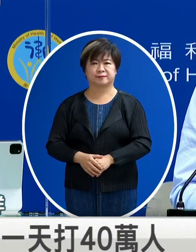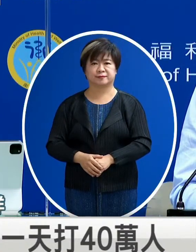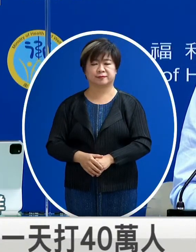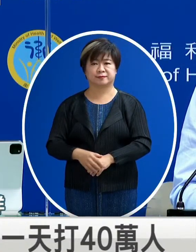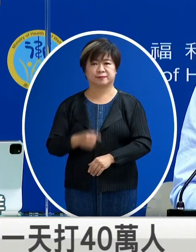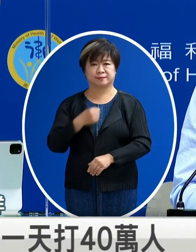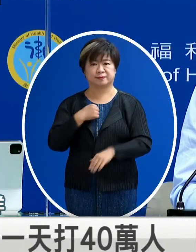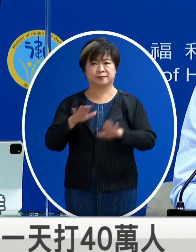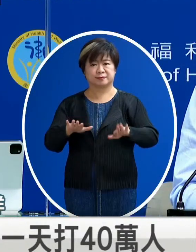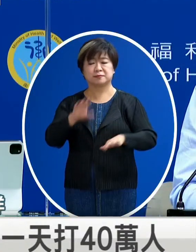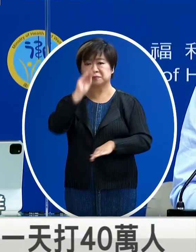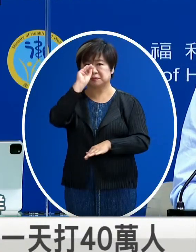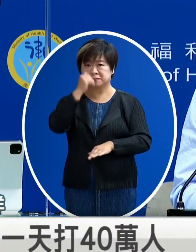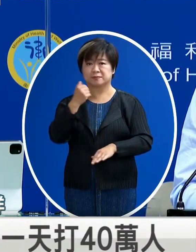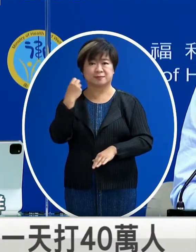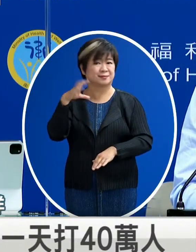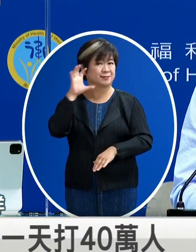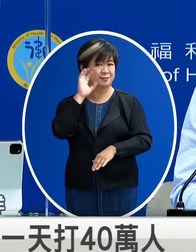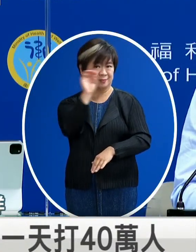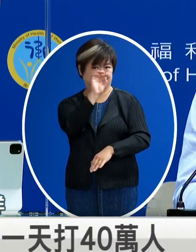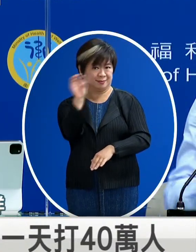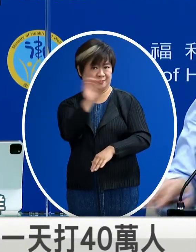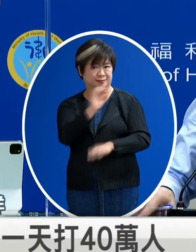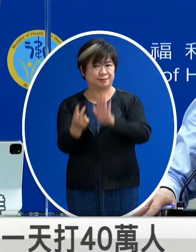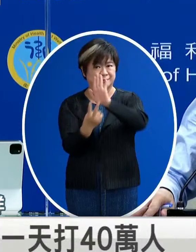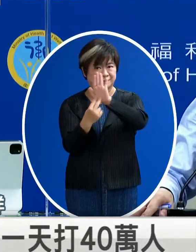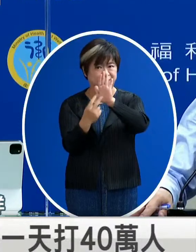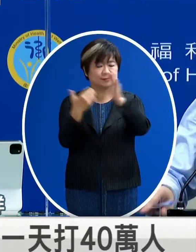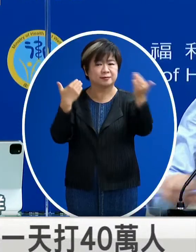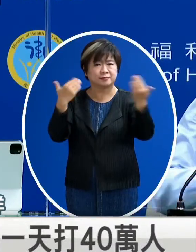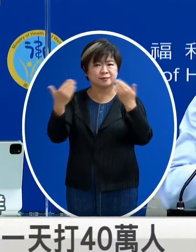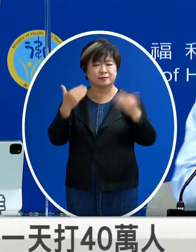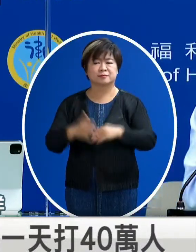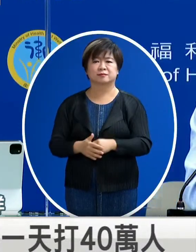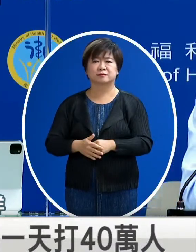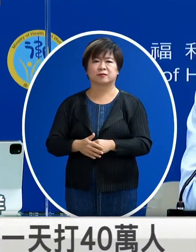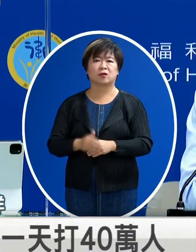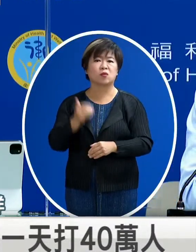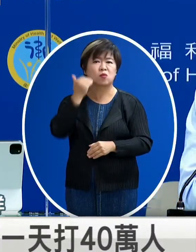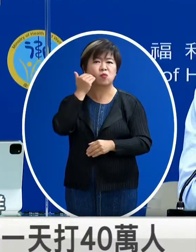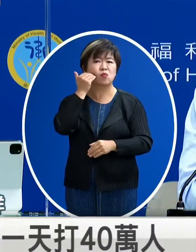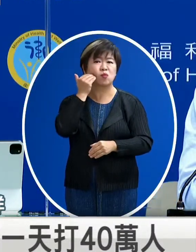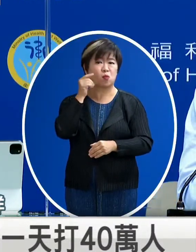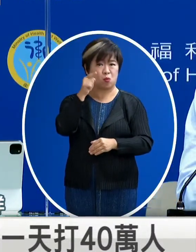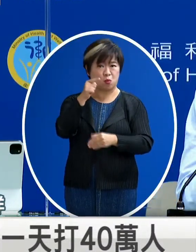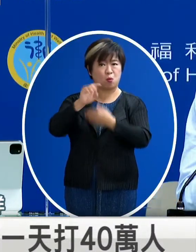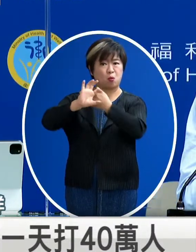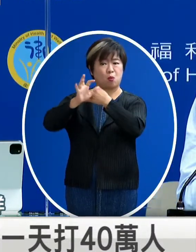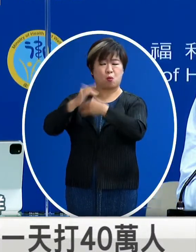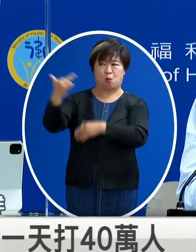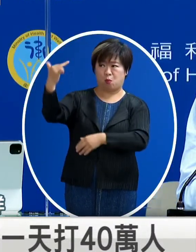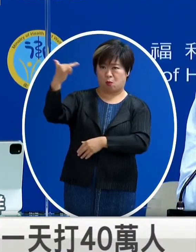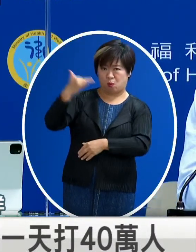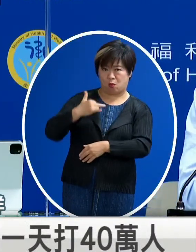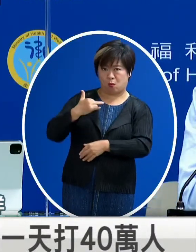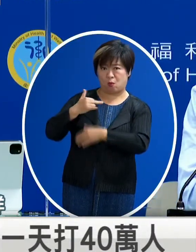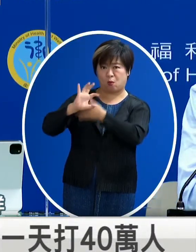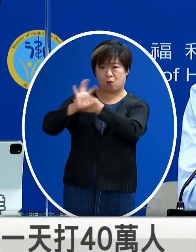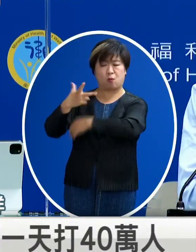这个新闻稿来澄清哈，就是说就是从国外回来的，如果你接种的疫苗